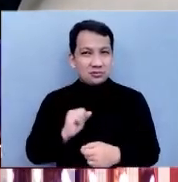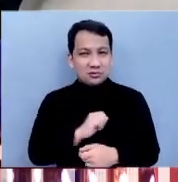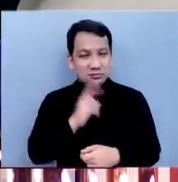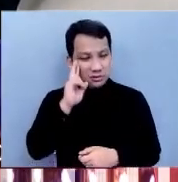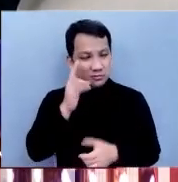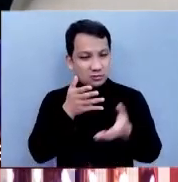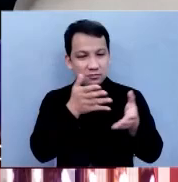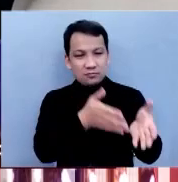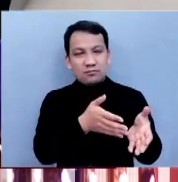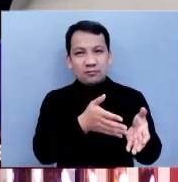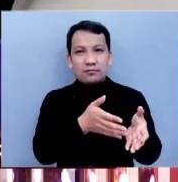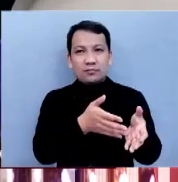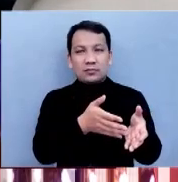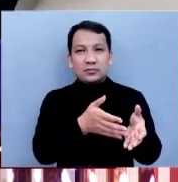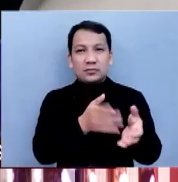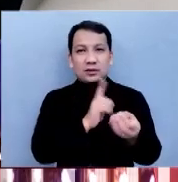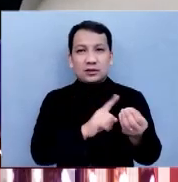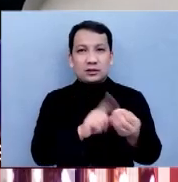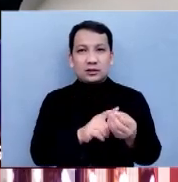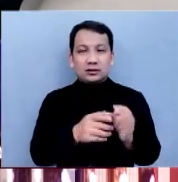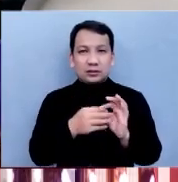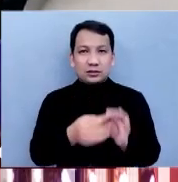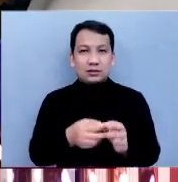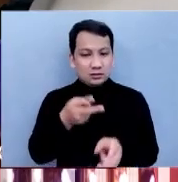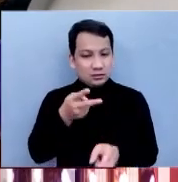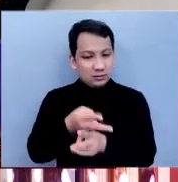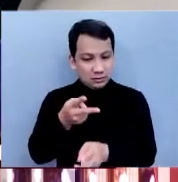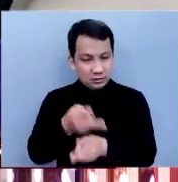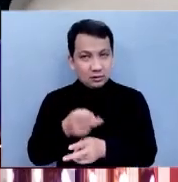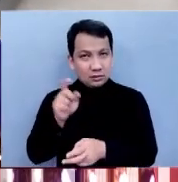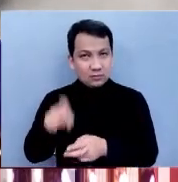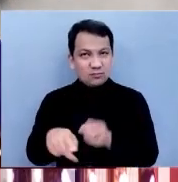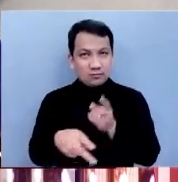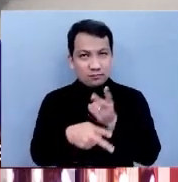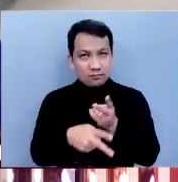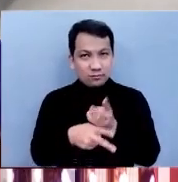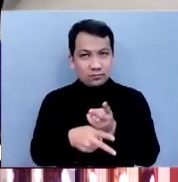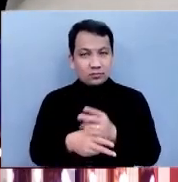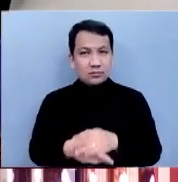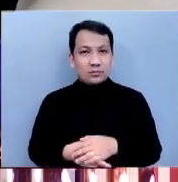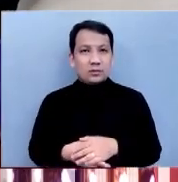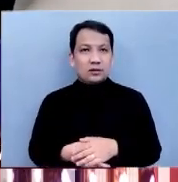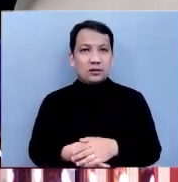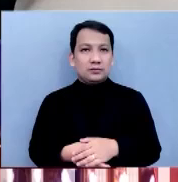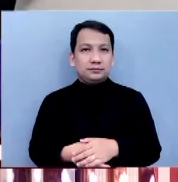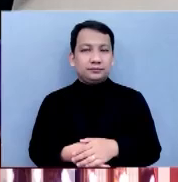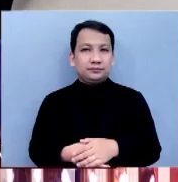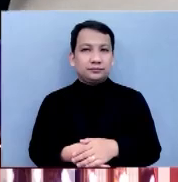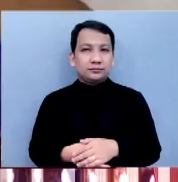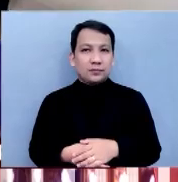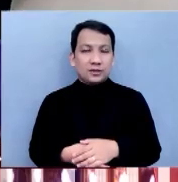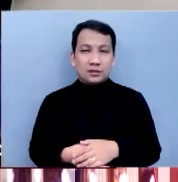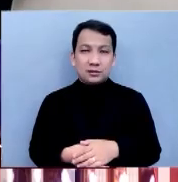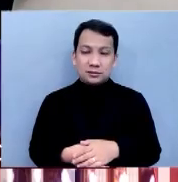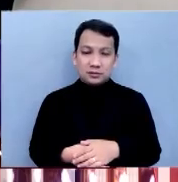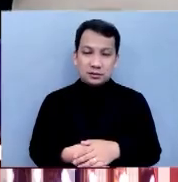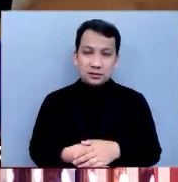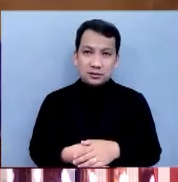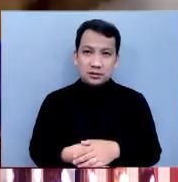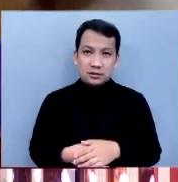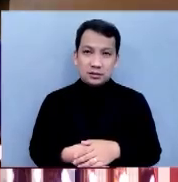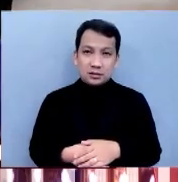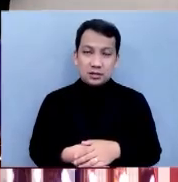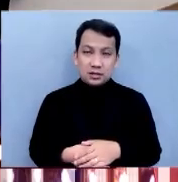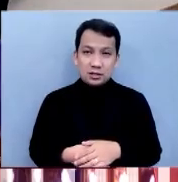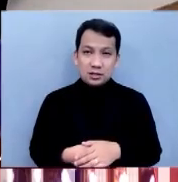yun. Kung naandun nililinis, binantayan niya yon. Then he should have, no? Kasi kung yes, na-raid